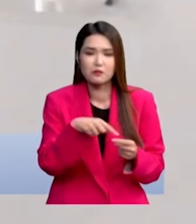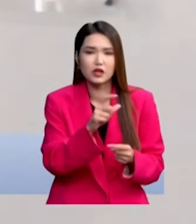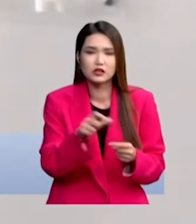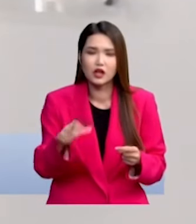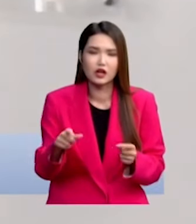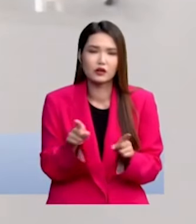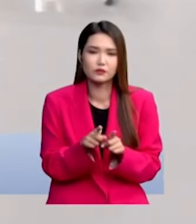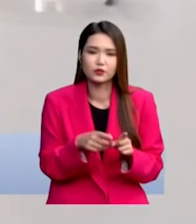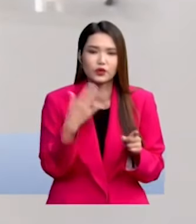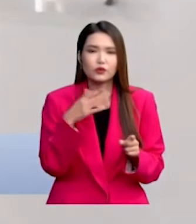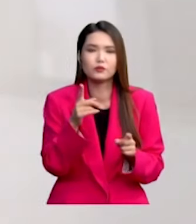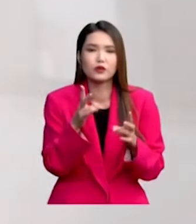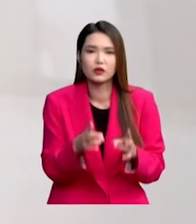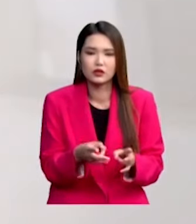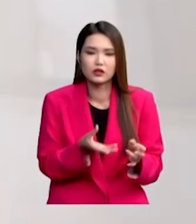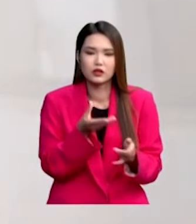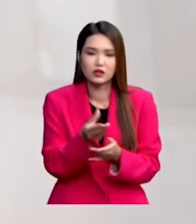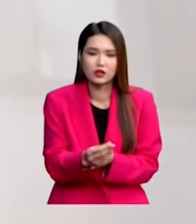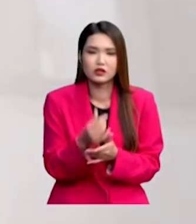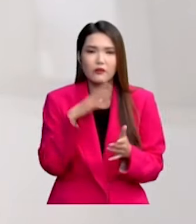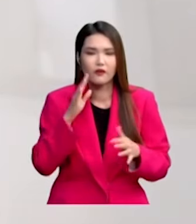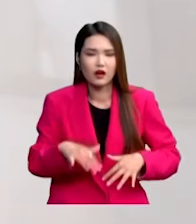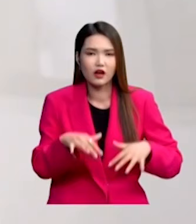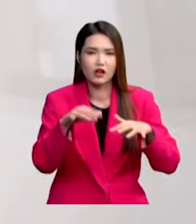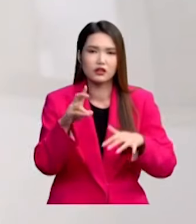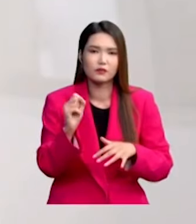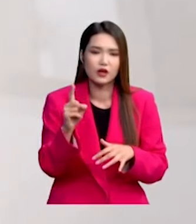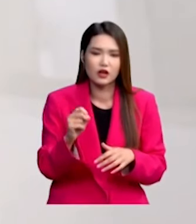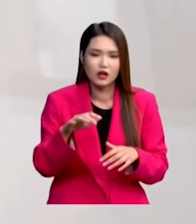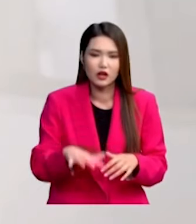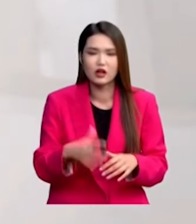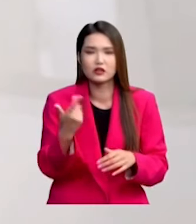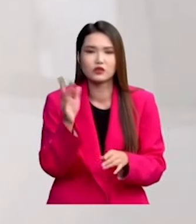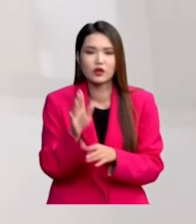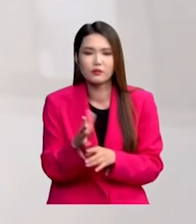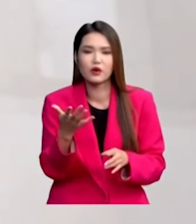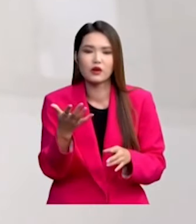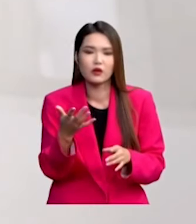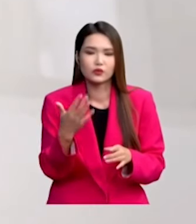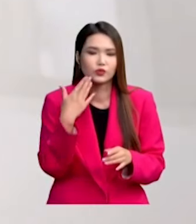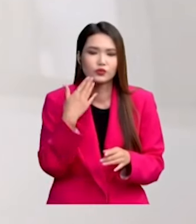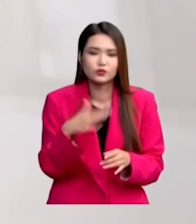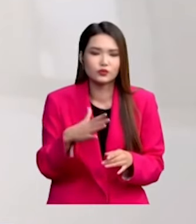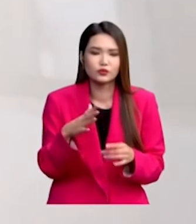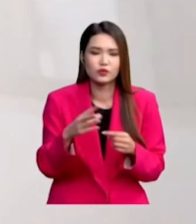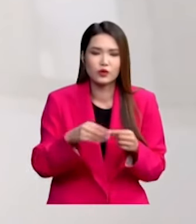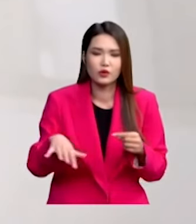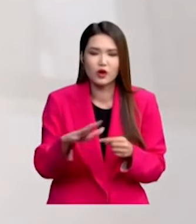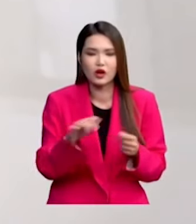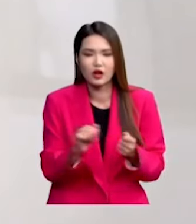там нет пока разделения. Были затоплены базы, складские помещения, где находилось зерно,